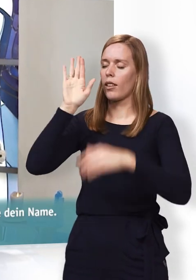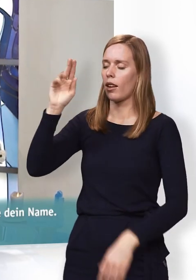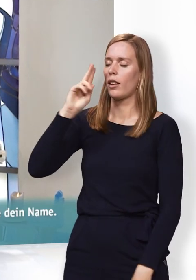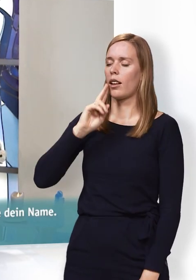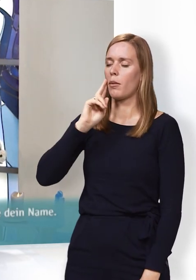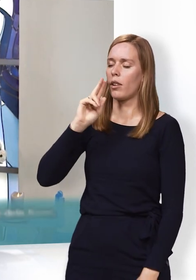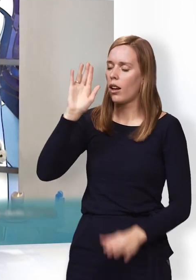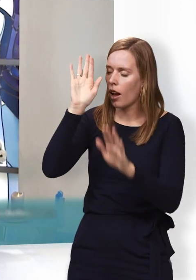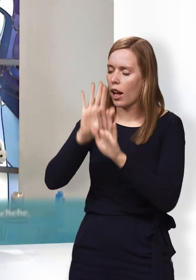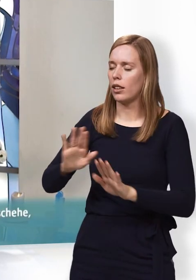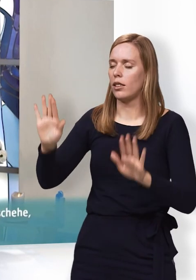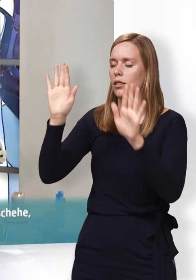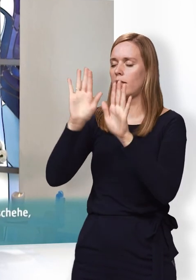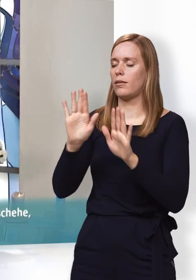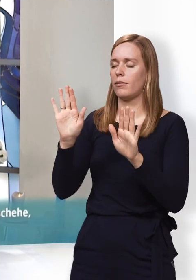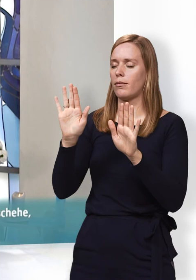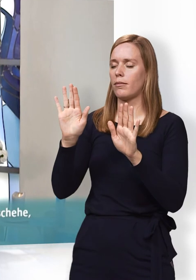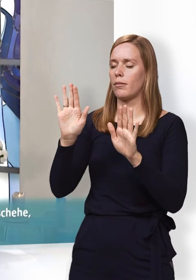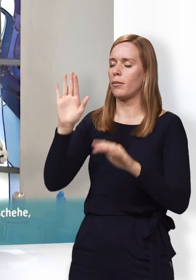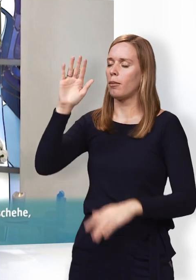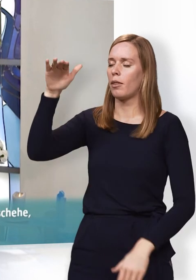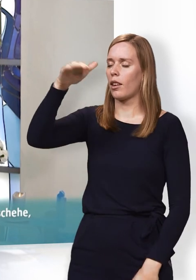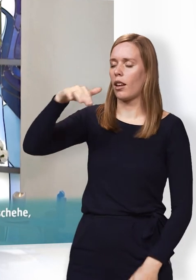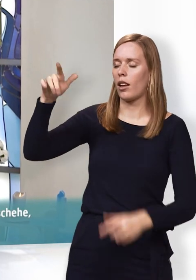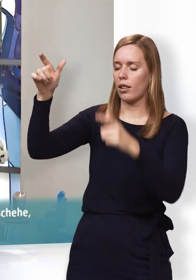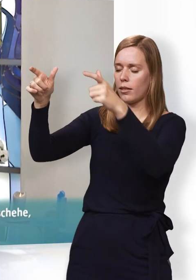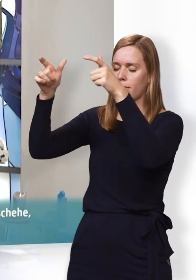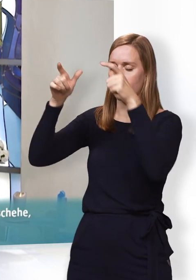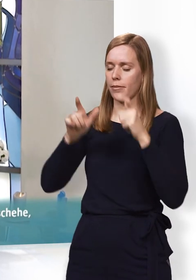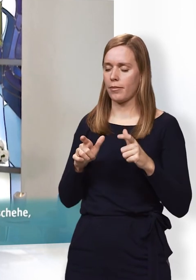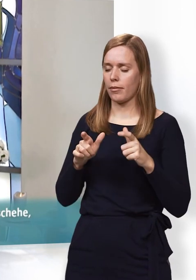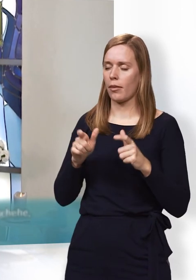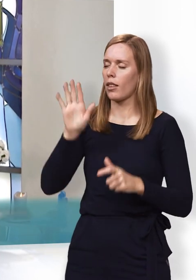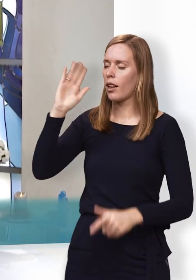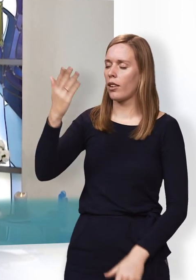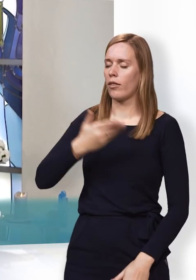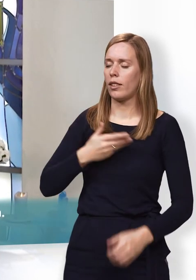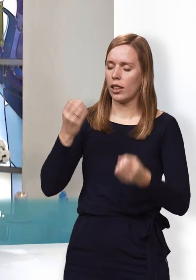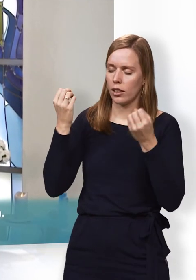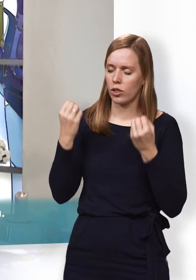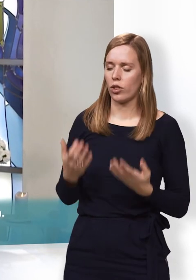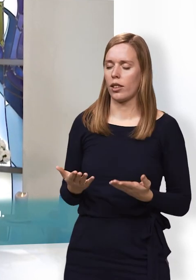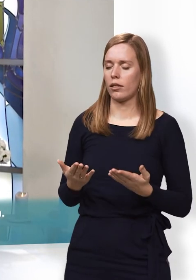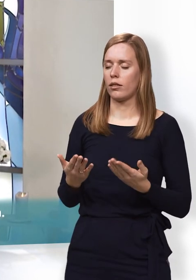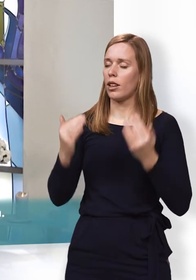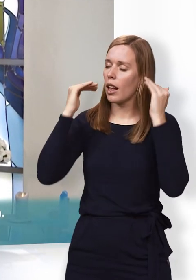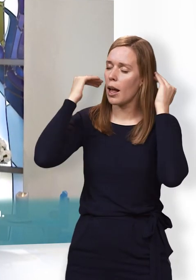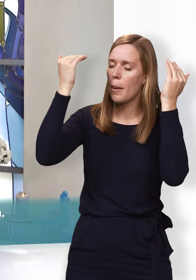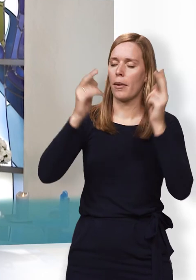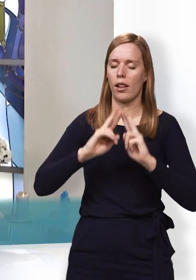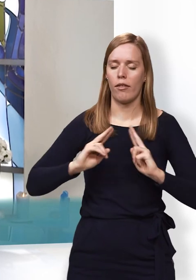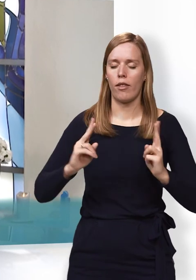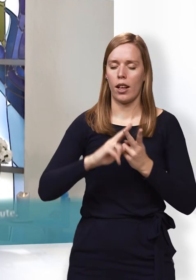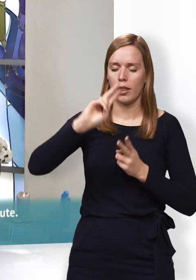geheiligt werde dein Name. Dein Reich komme, dein Wille geschehe, wie im Himmel so auf